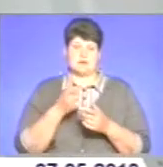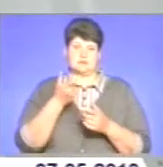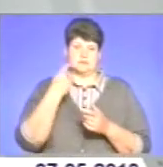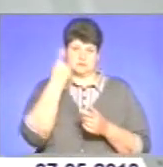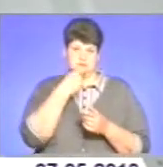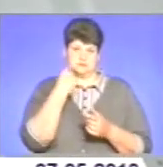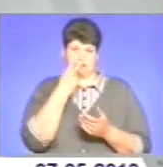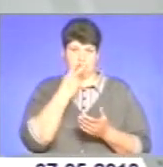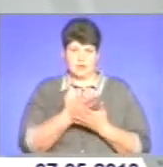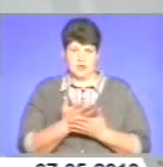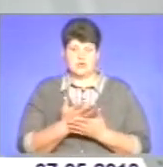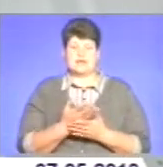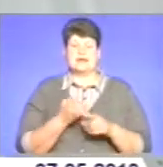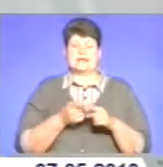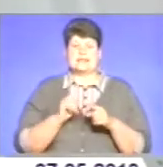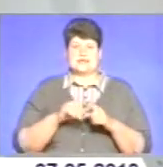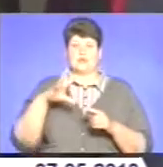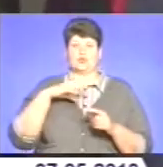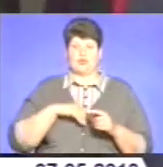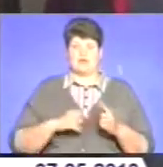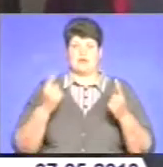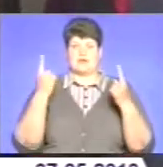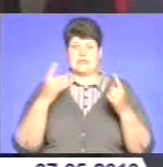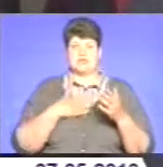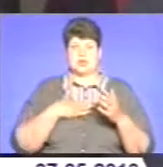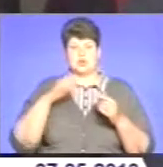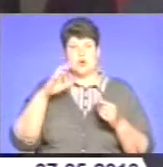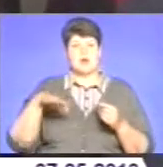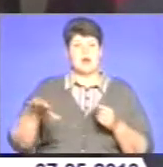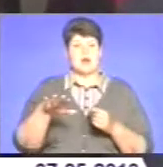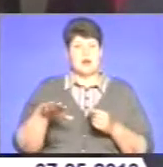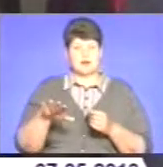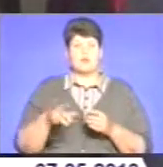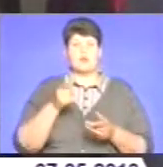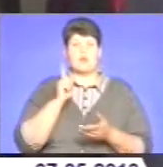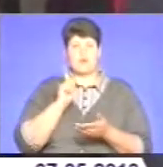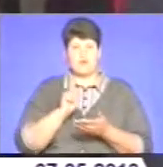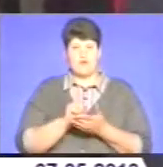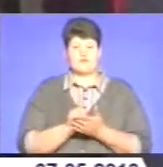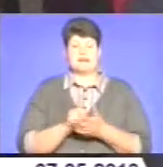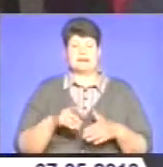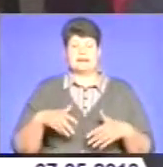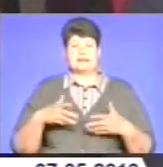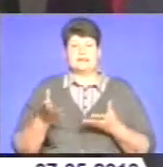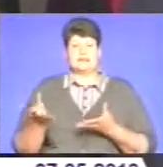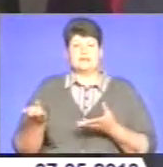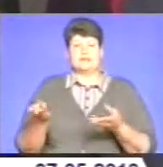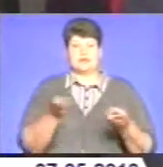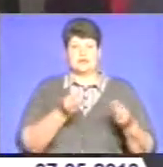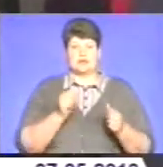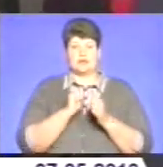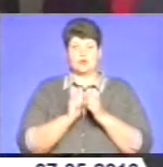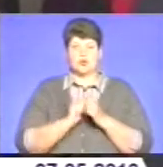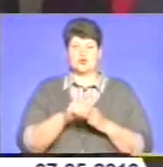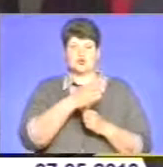Оця духовна велич нашого краю, вона повинна надихати кожного з нас на хороші,